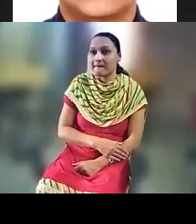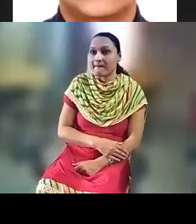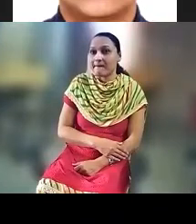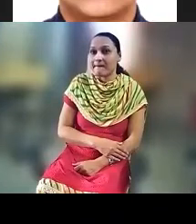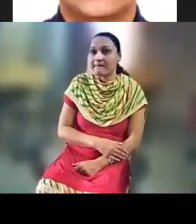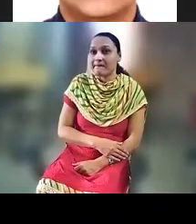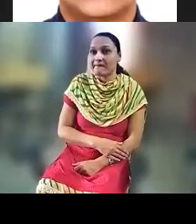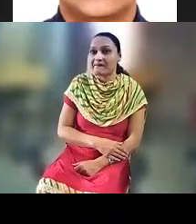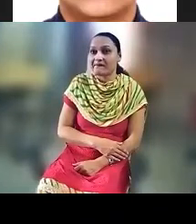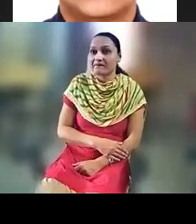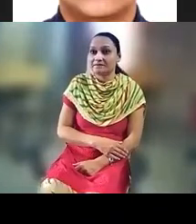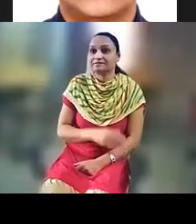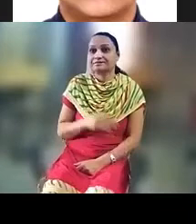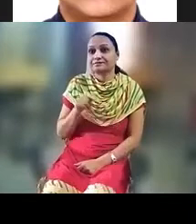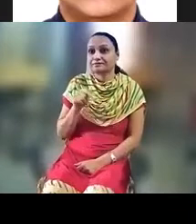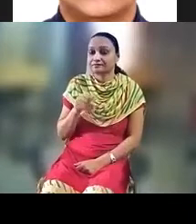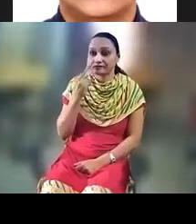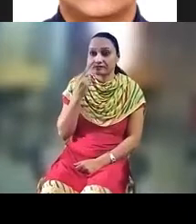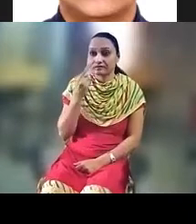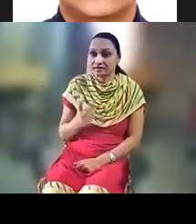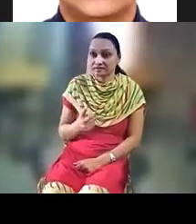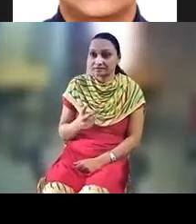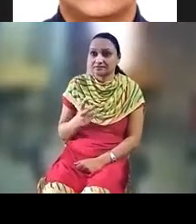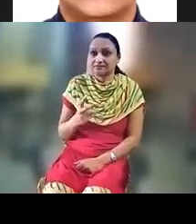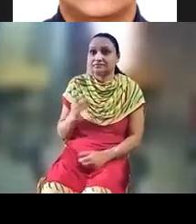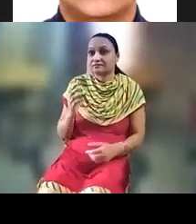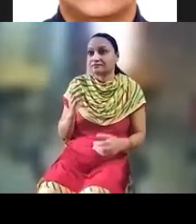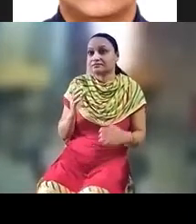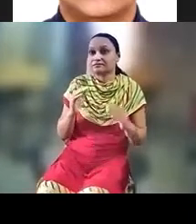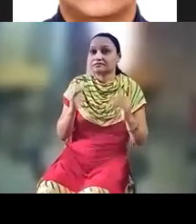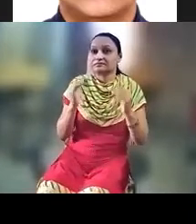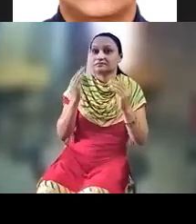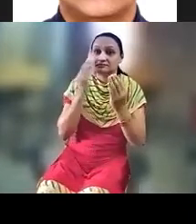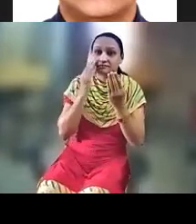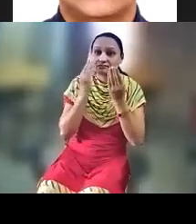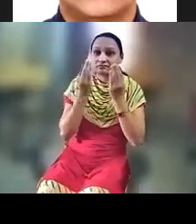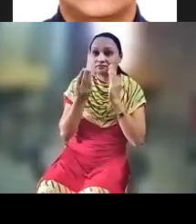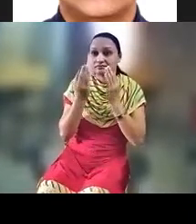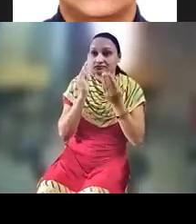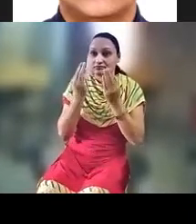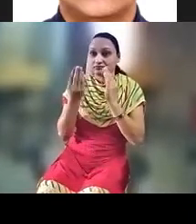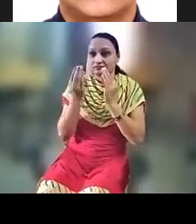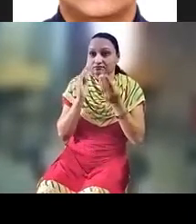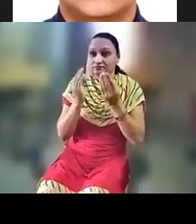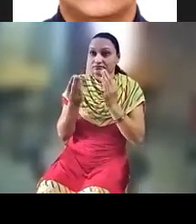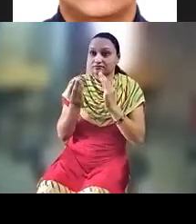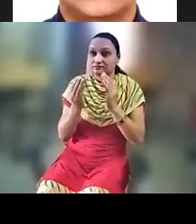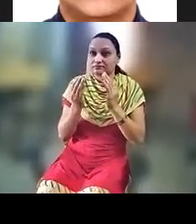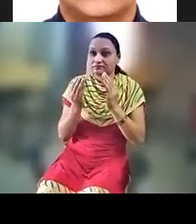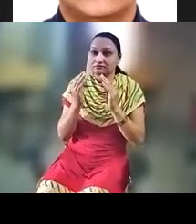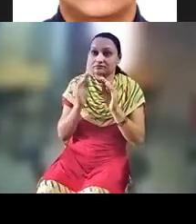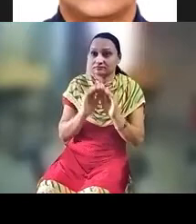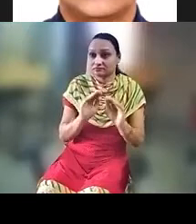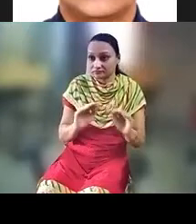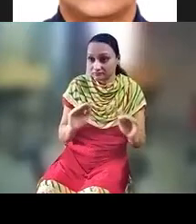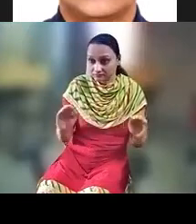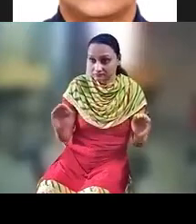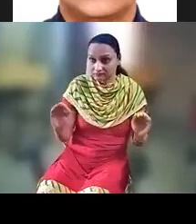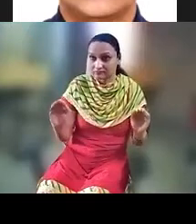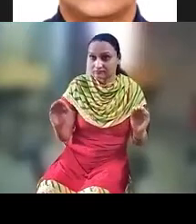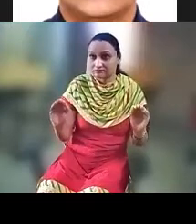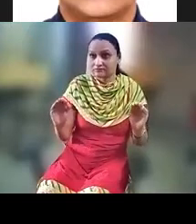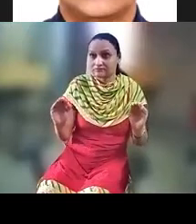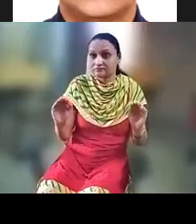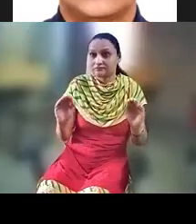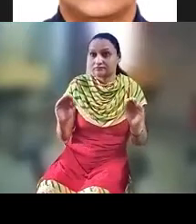अब हम देखें compared with children without disabilities, children with disabilities are 25% less